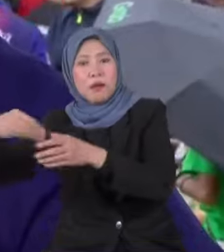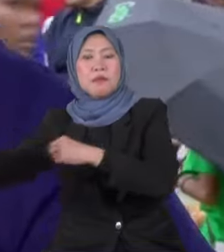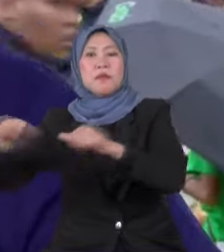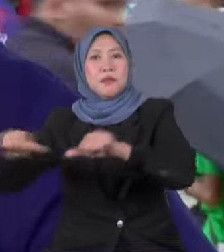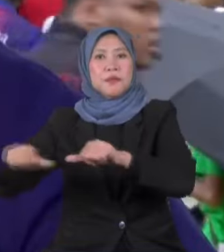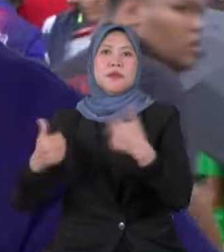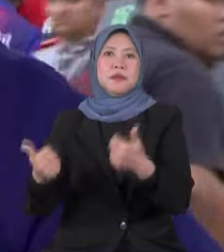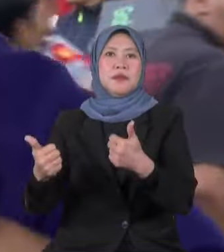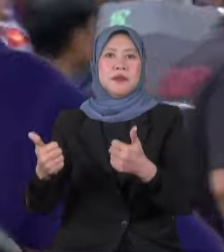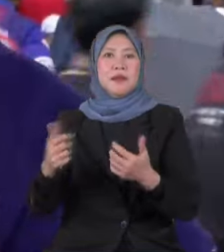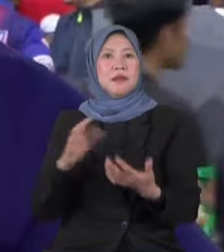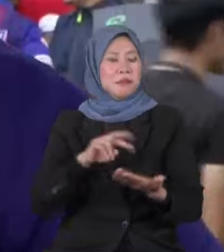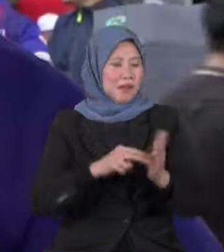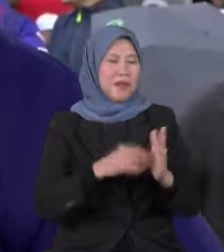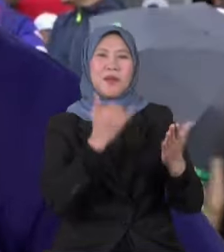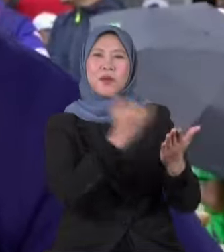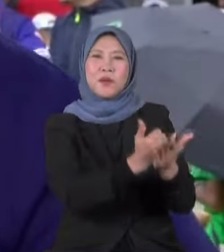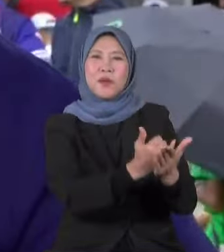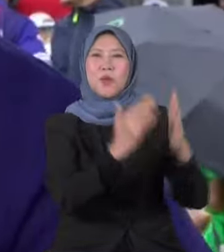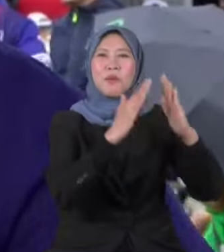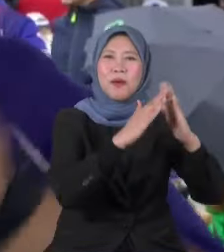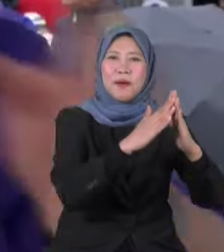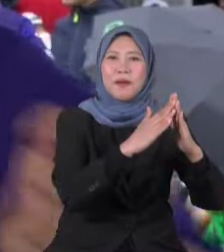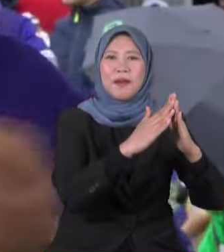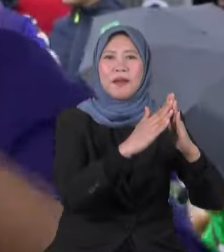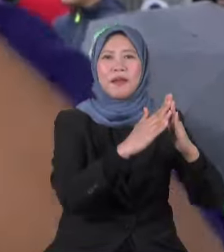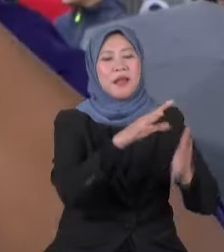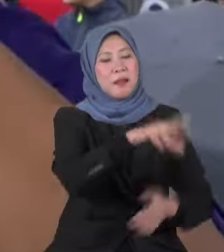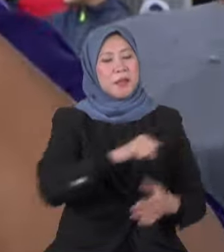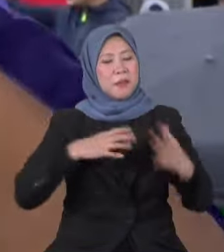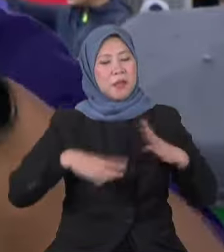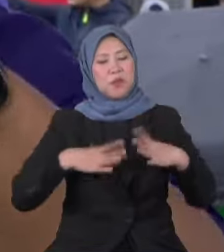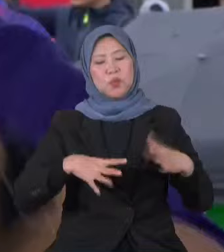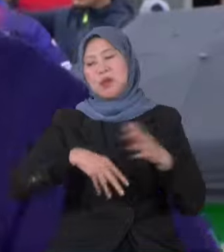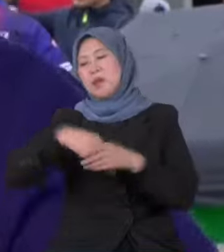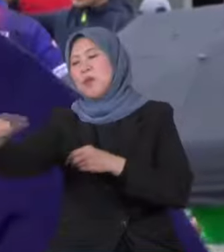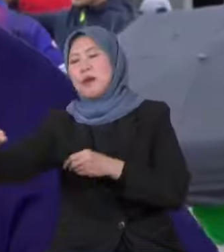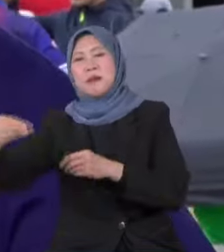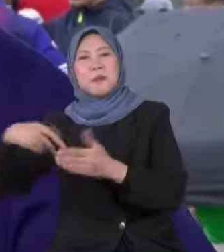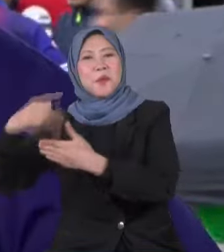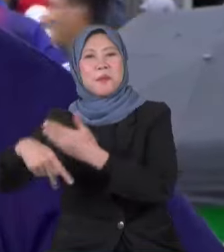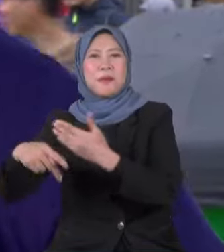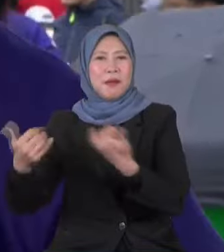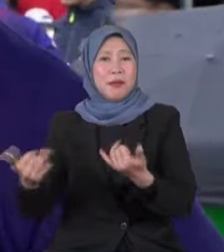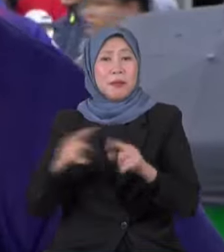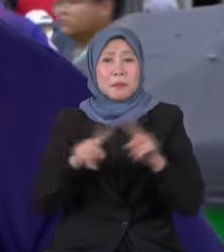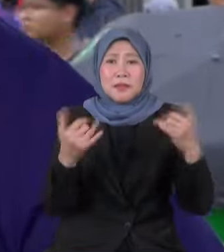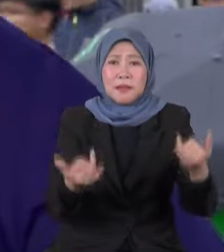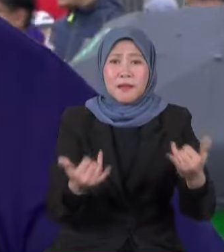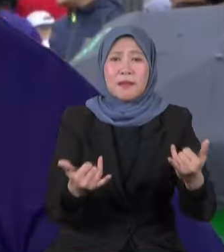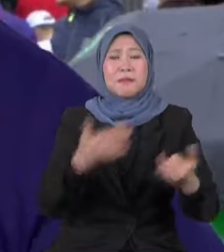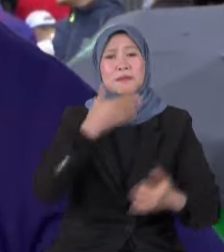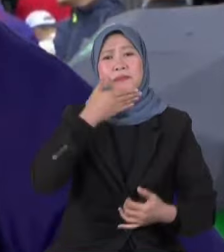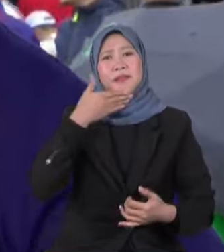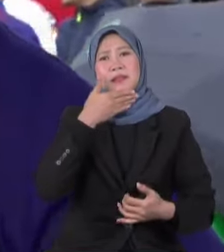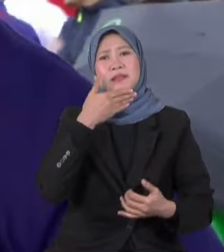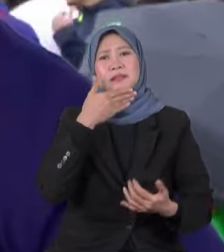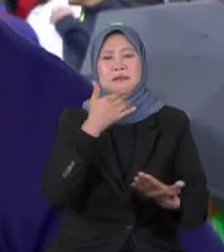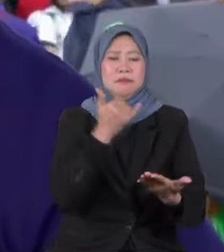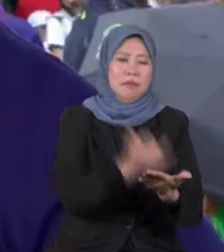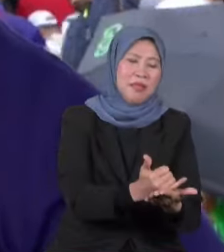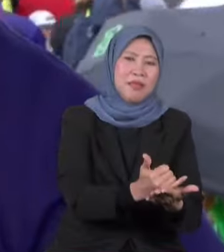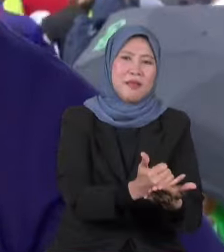Tak ada masa nak duduk rumah. Rumah tu hanya persiapan semata, ambil baju, keluar balik, pergi program lain. Betul. Tapi hari ni belia-belia bukan tak nak macam